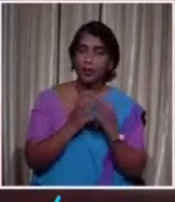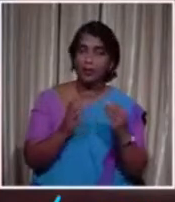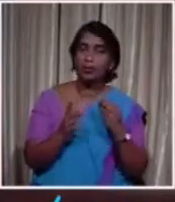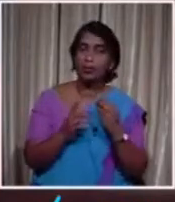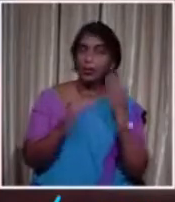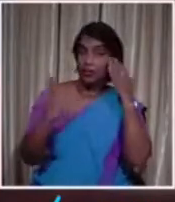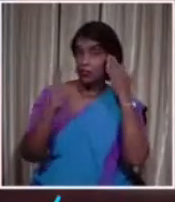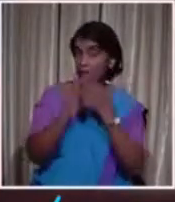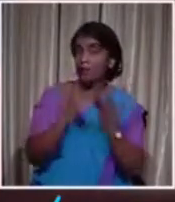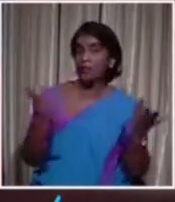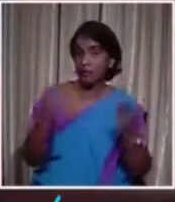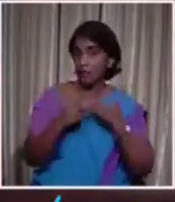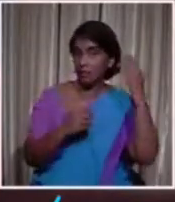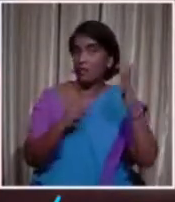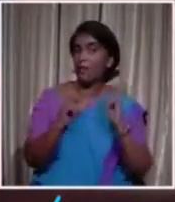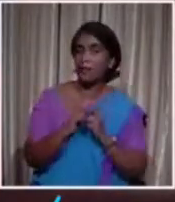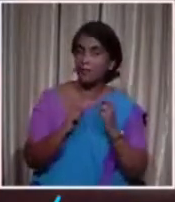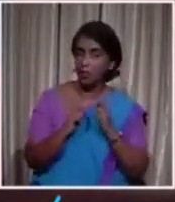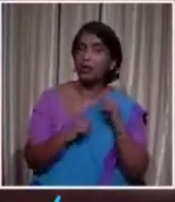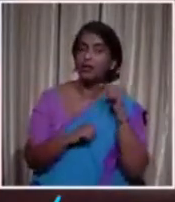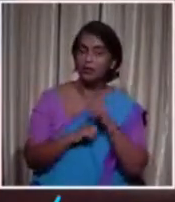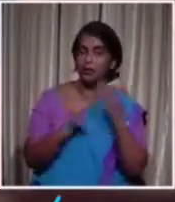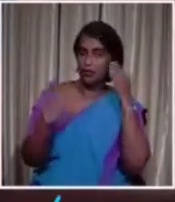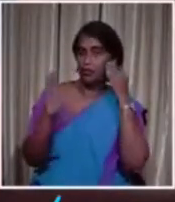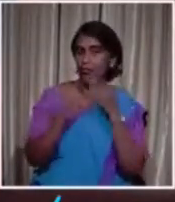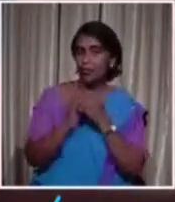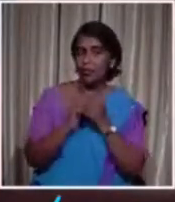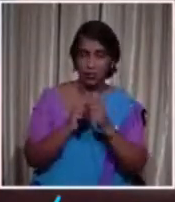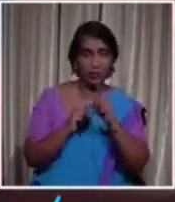आमंत्रण करता इकड़ आमंत्रण